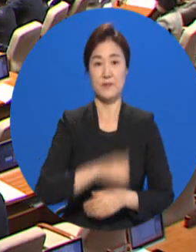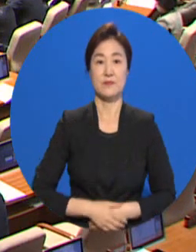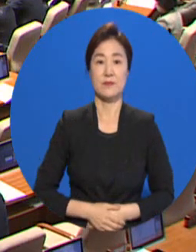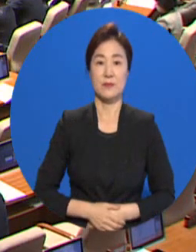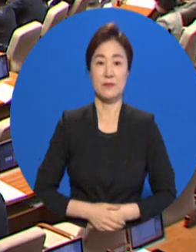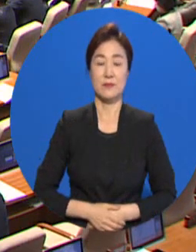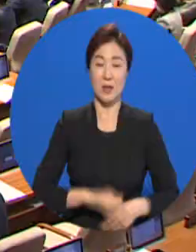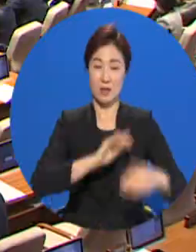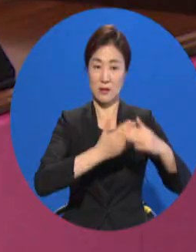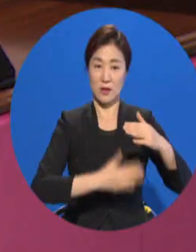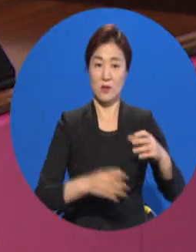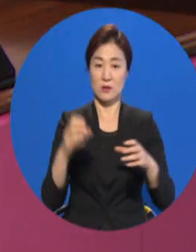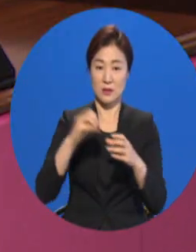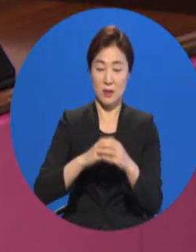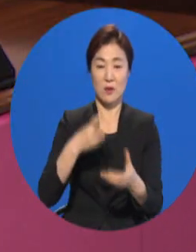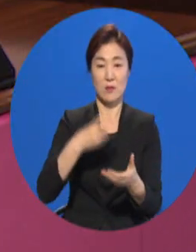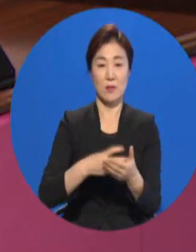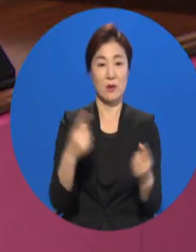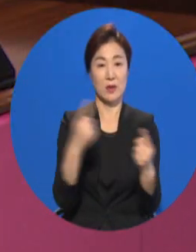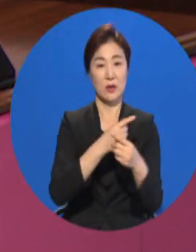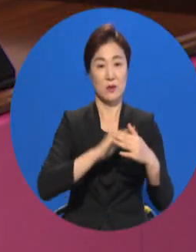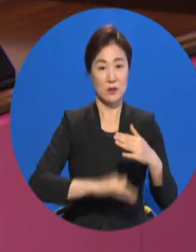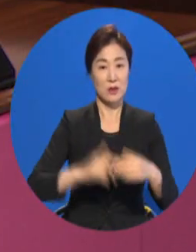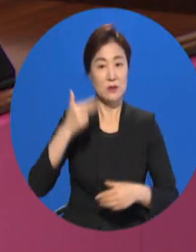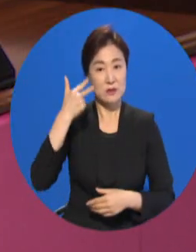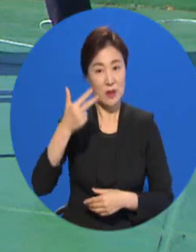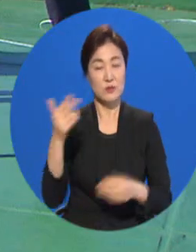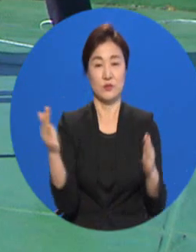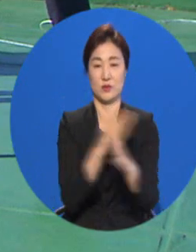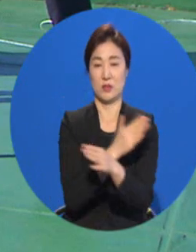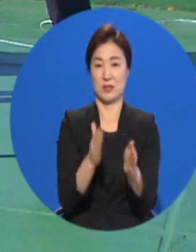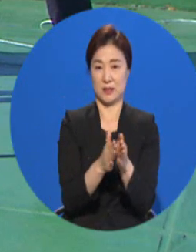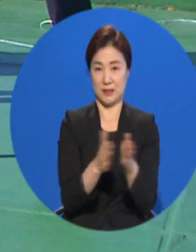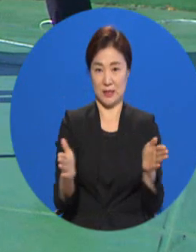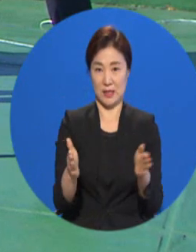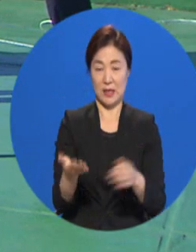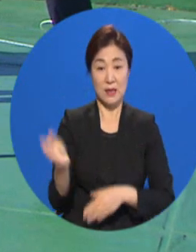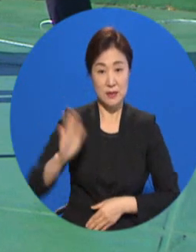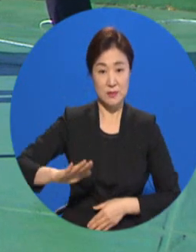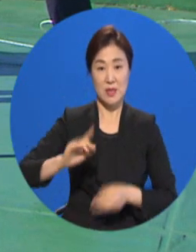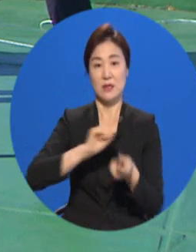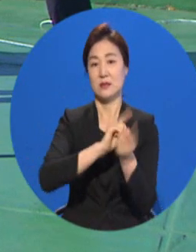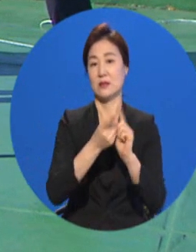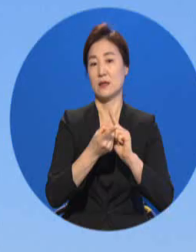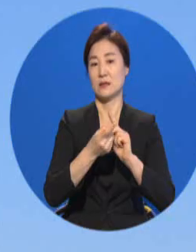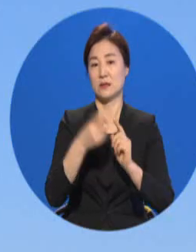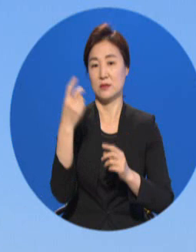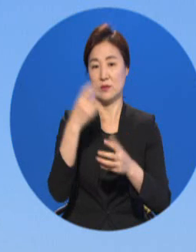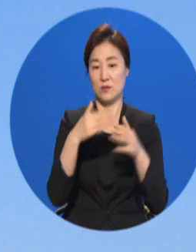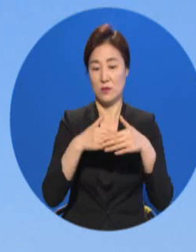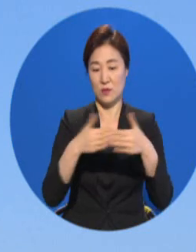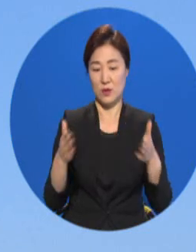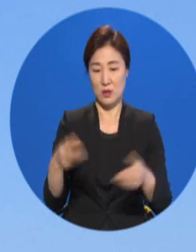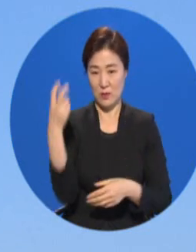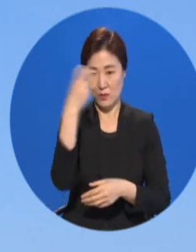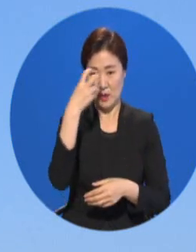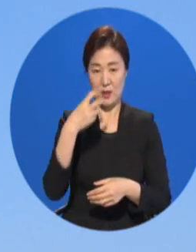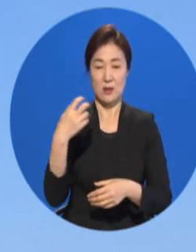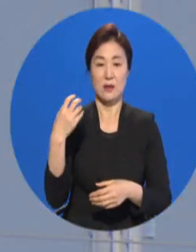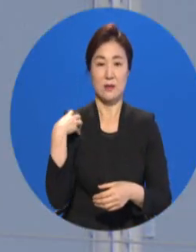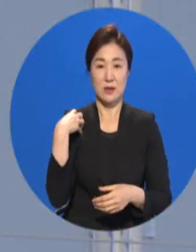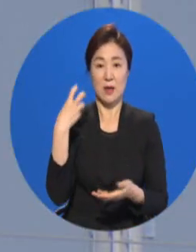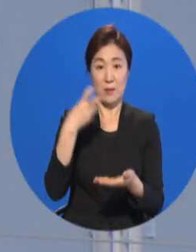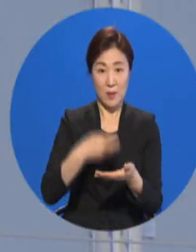내용을 담은 법 개정안은 이르면 다음 주부터 시행되지만 측정 대행 계약 관리 기관을 활용하는 규정은 기관을